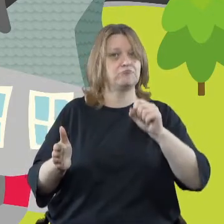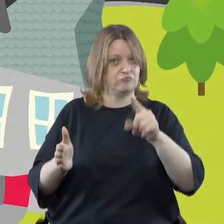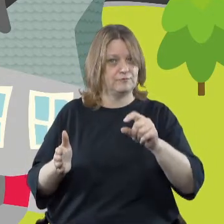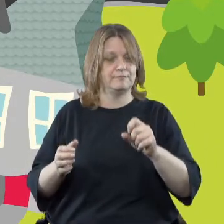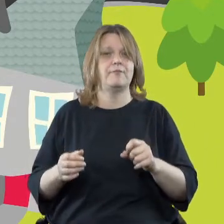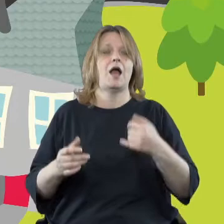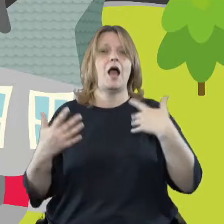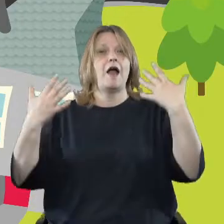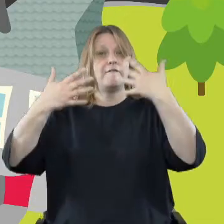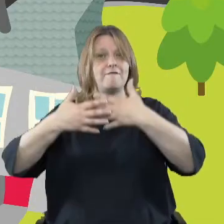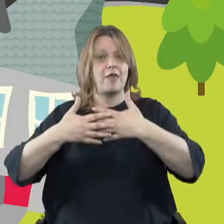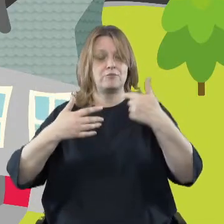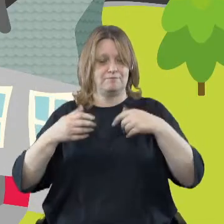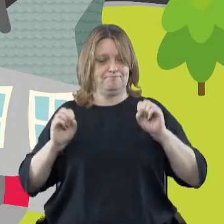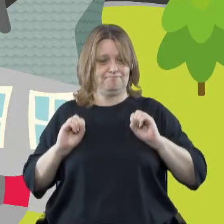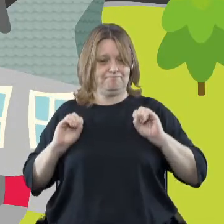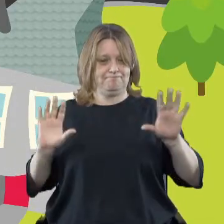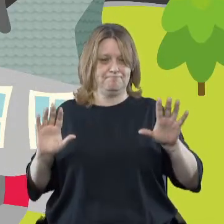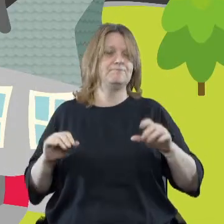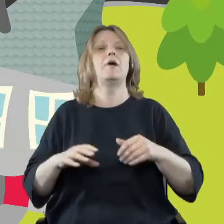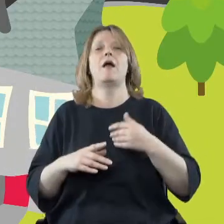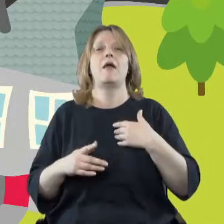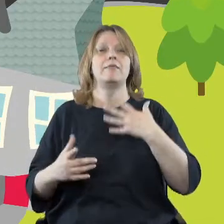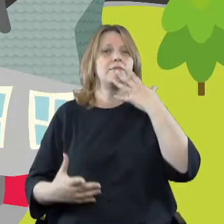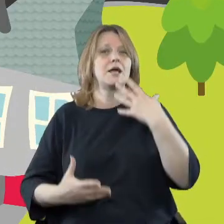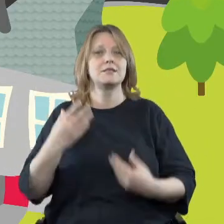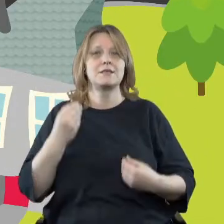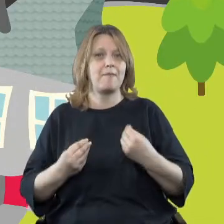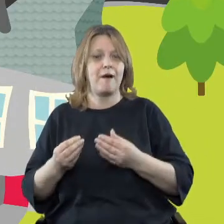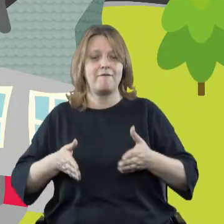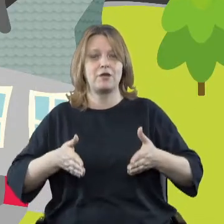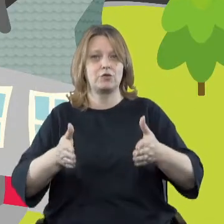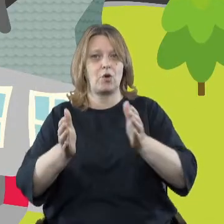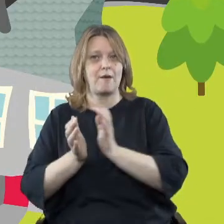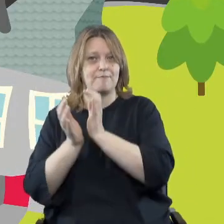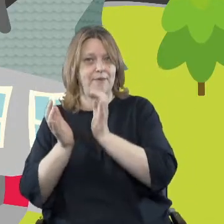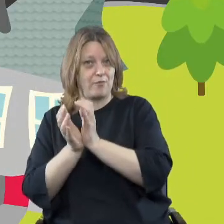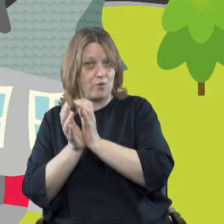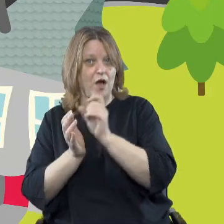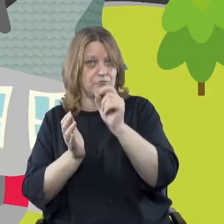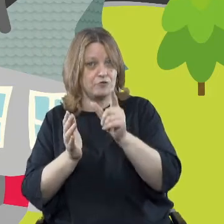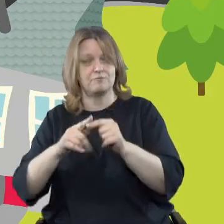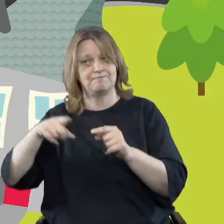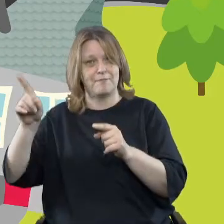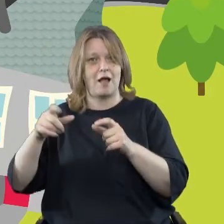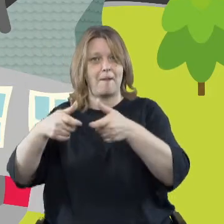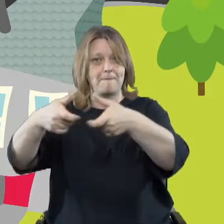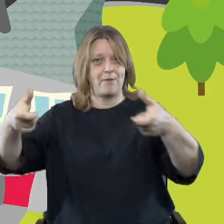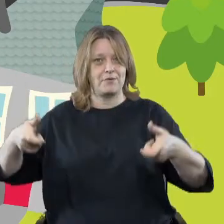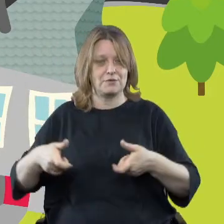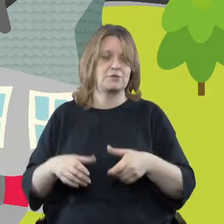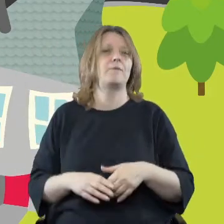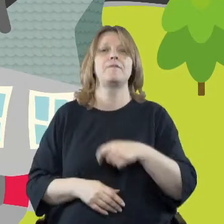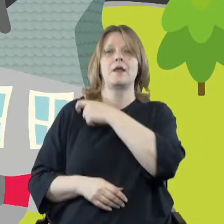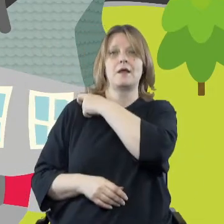elementy odblaskowe. Nie bawimy się w pobliżu drogi ani jezdni. Jeżeli gramy w piłkę, to na boisku. Zapinamy